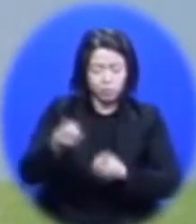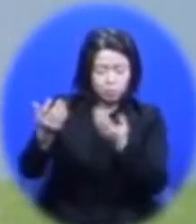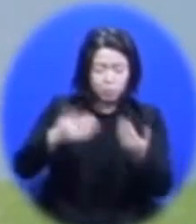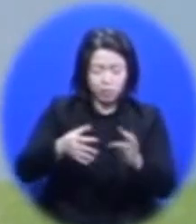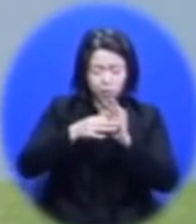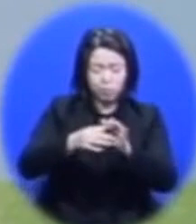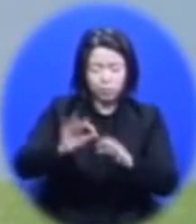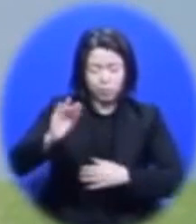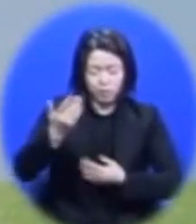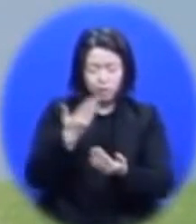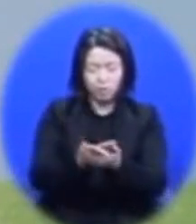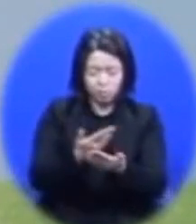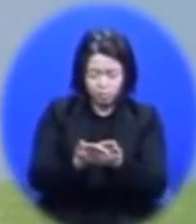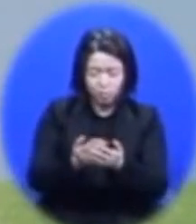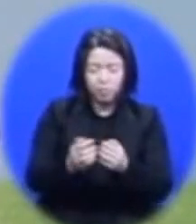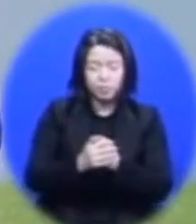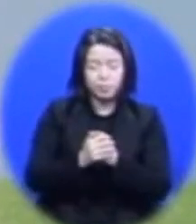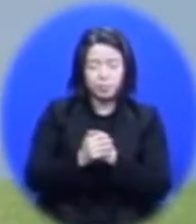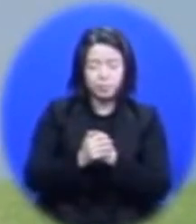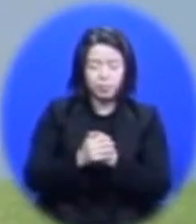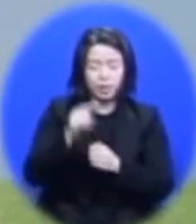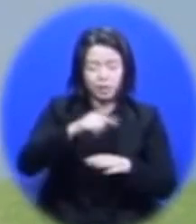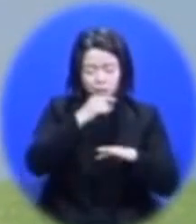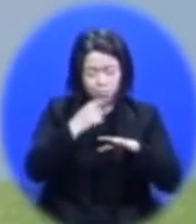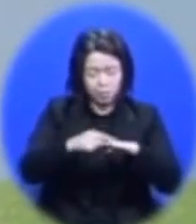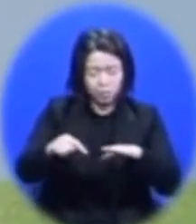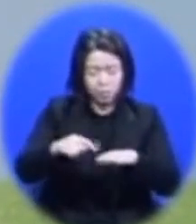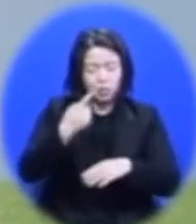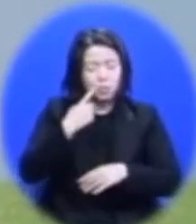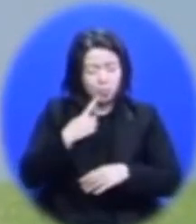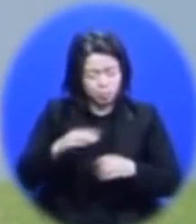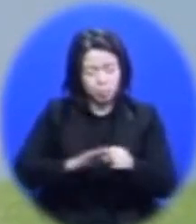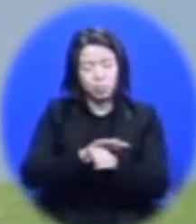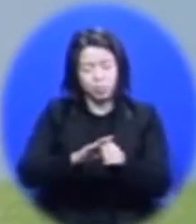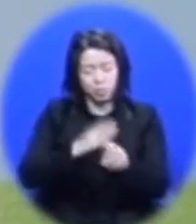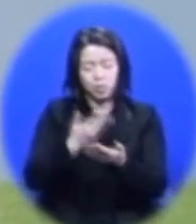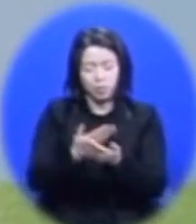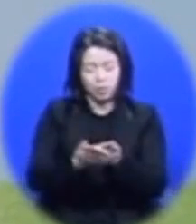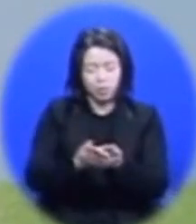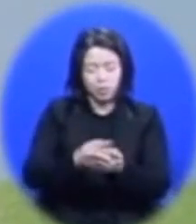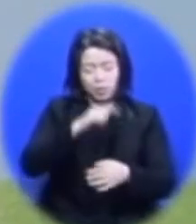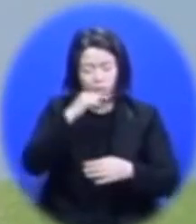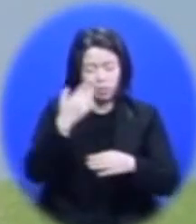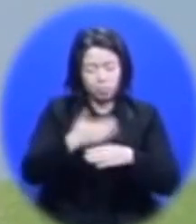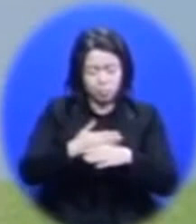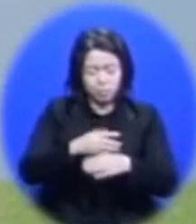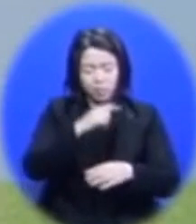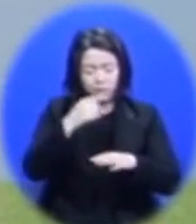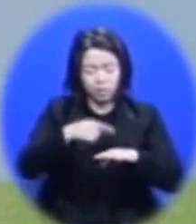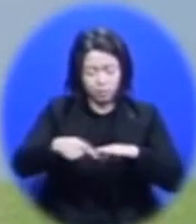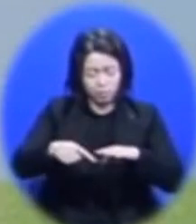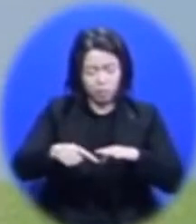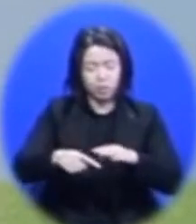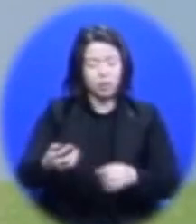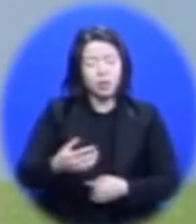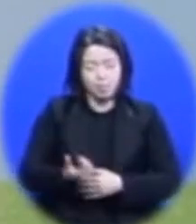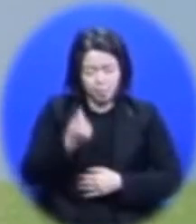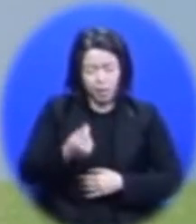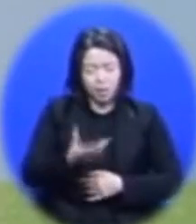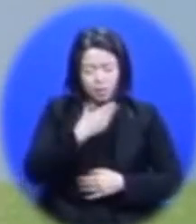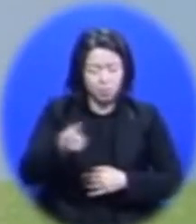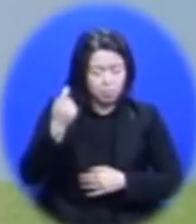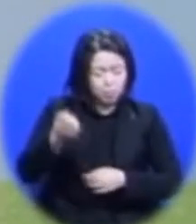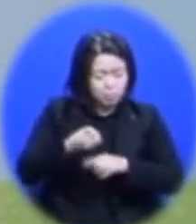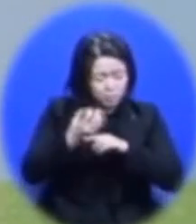되게 주옵소서. 이 민족을 긍휼히 여겨주소서. 북한에 있는 동포에게 속히 주의 복음이 증거되게